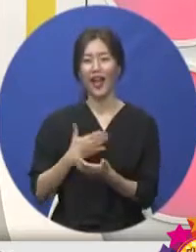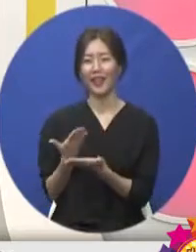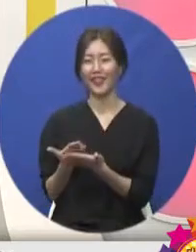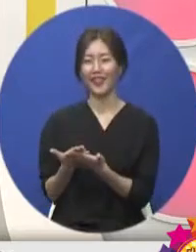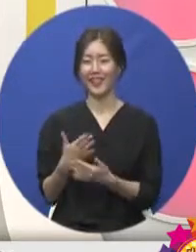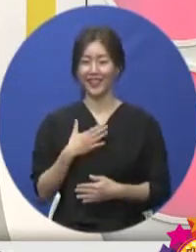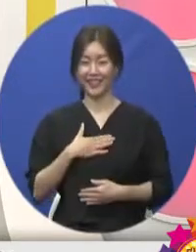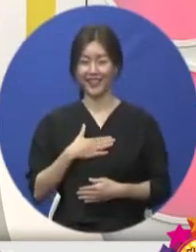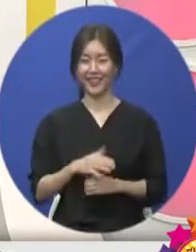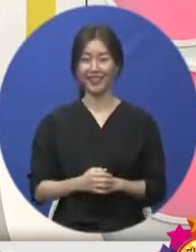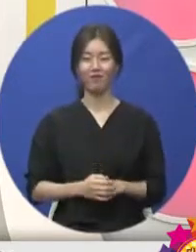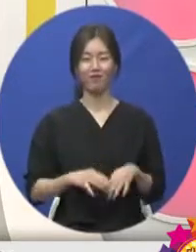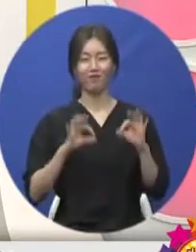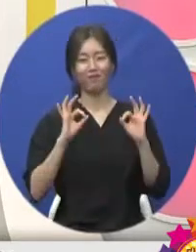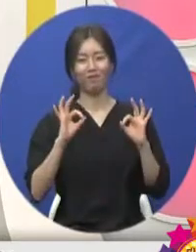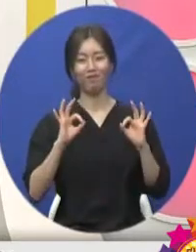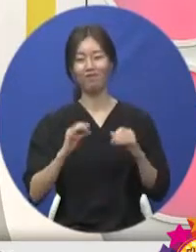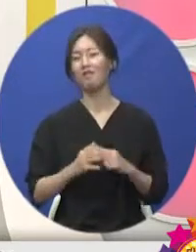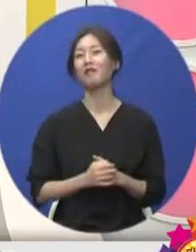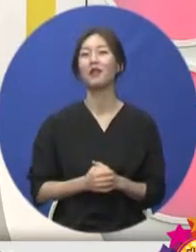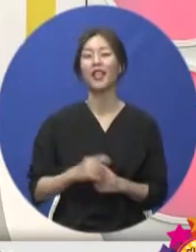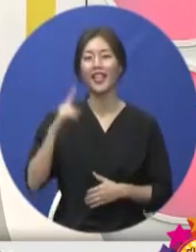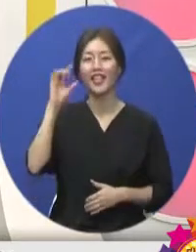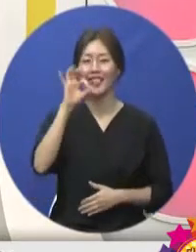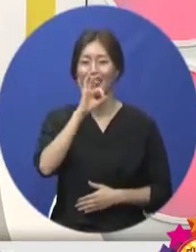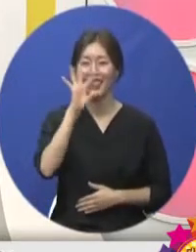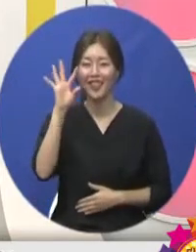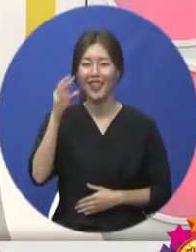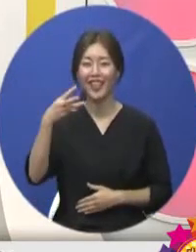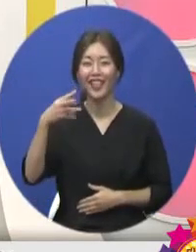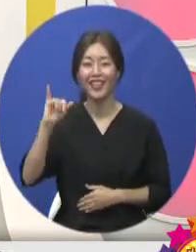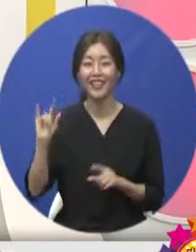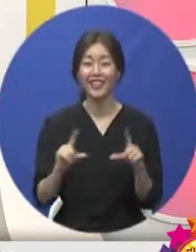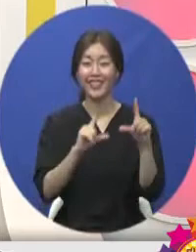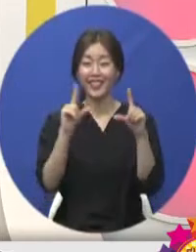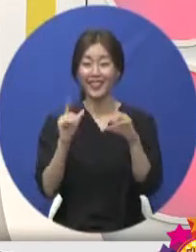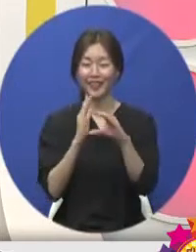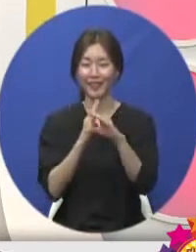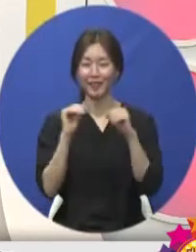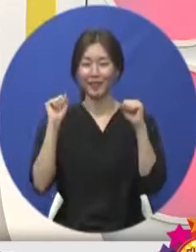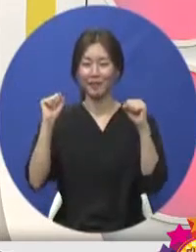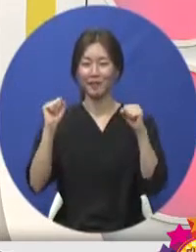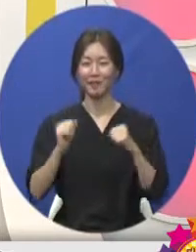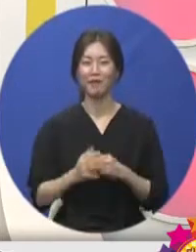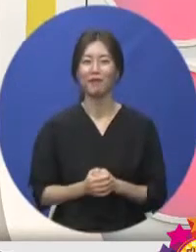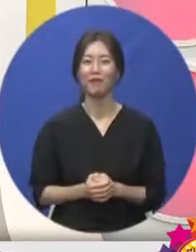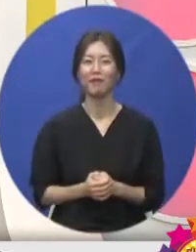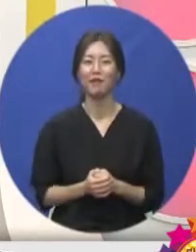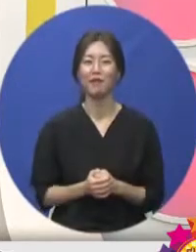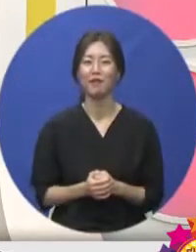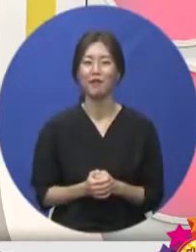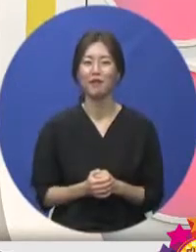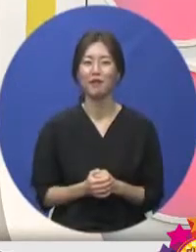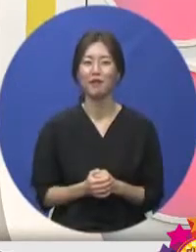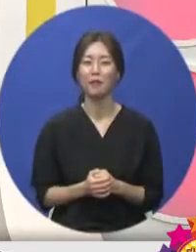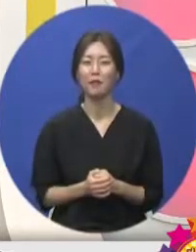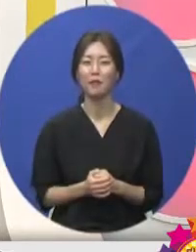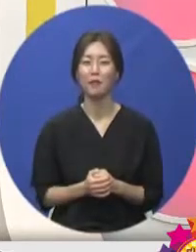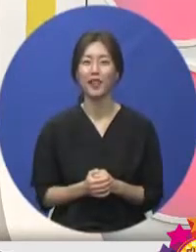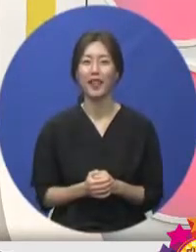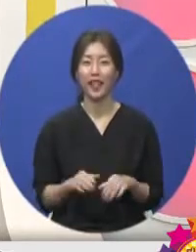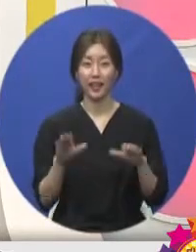주세요. 예, 예, 예. 너무 재밌는 것 같아요. 예. 기절할 자. 리에 살고 계신 여러분들 화이팅입니다. 예. 그래요.